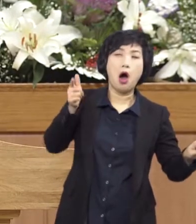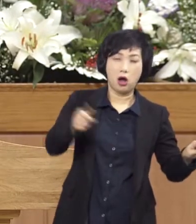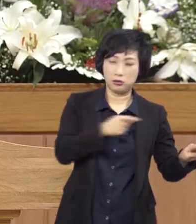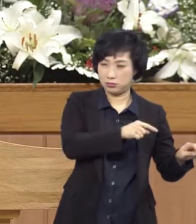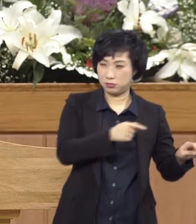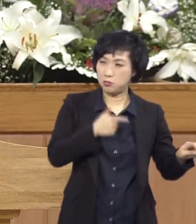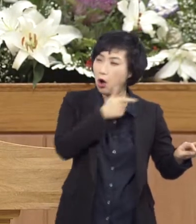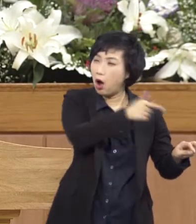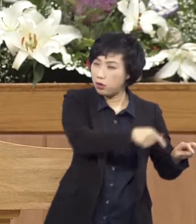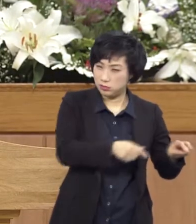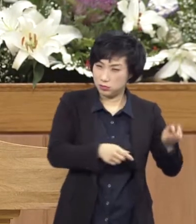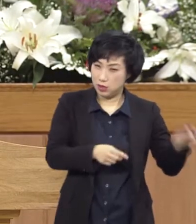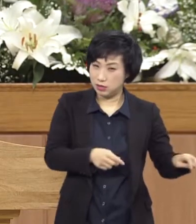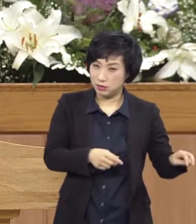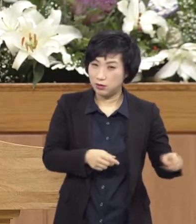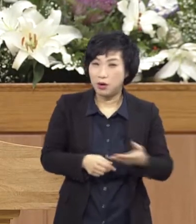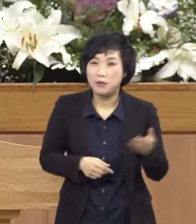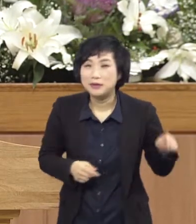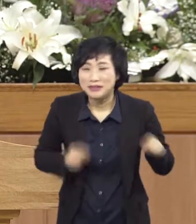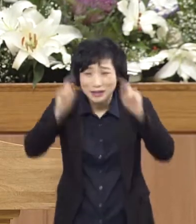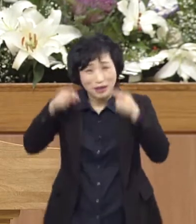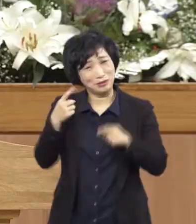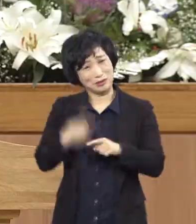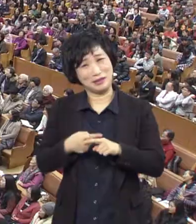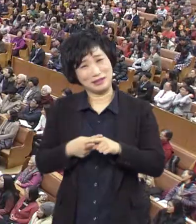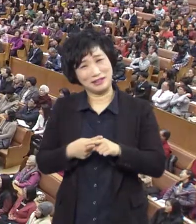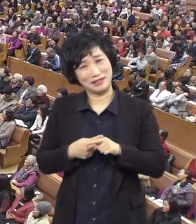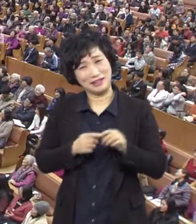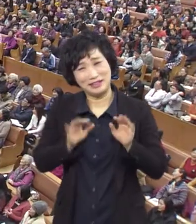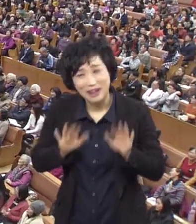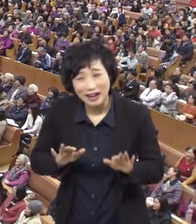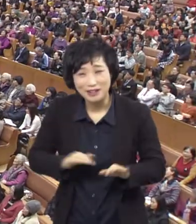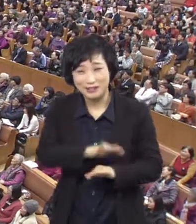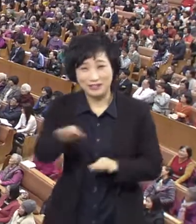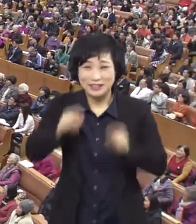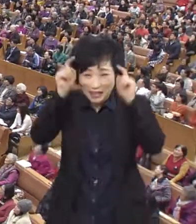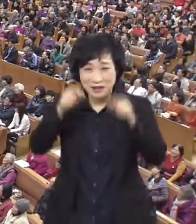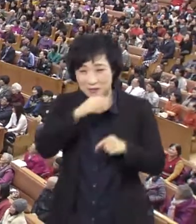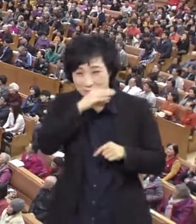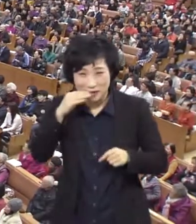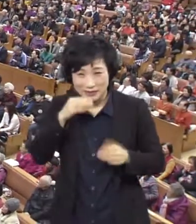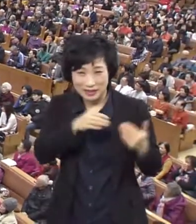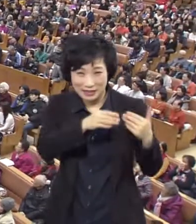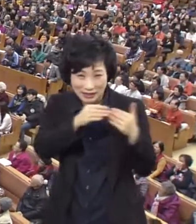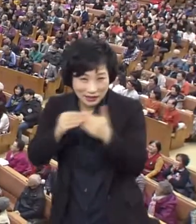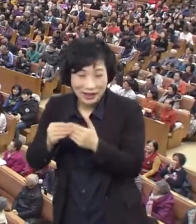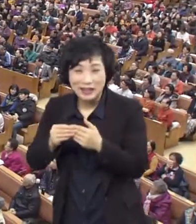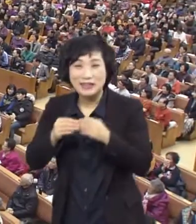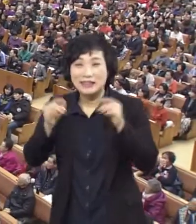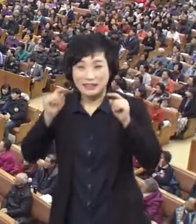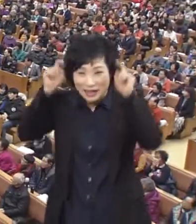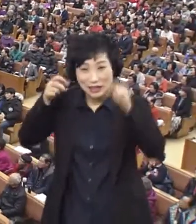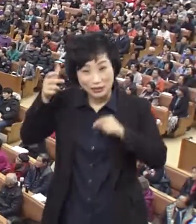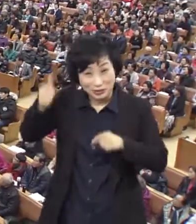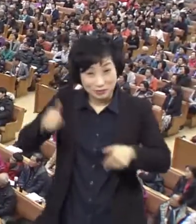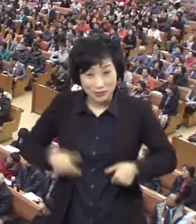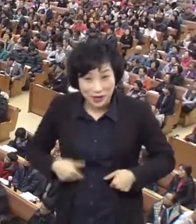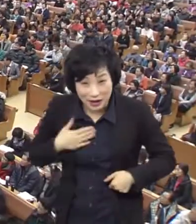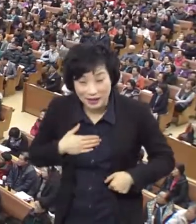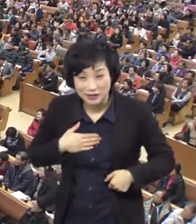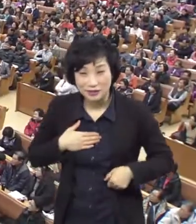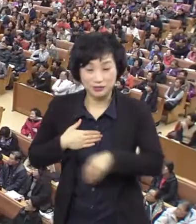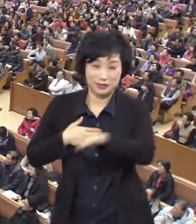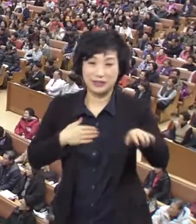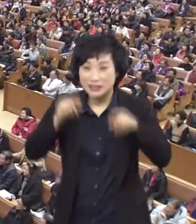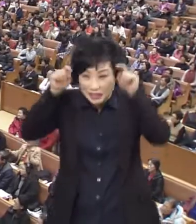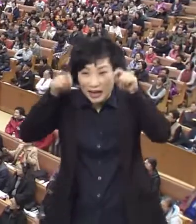양을 바로 인도해 주시는 목자가 계셔야 한다. 그래서 우리는 양이요 예수님은 목자로